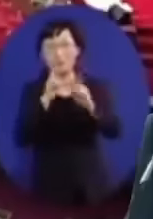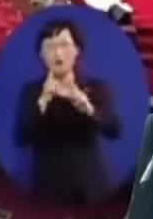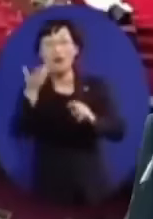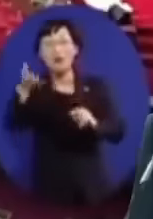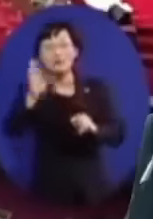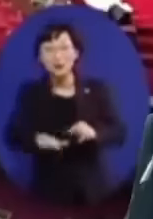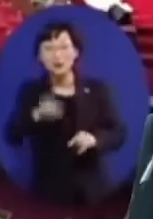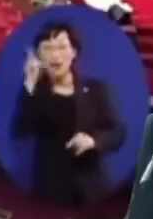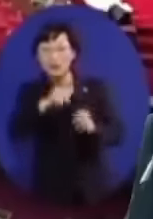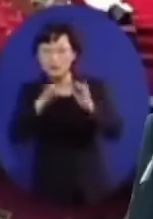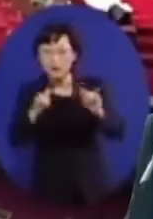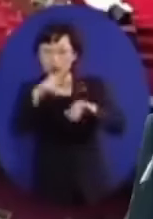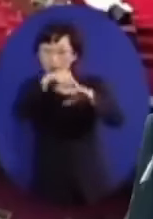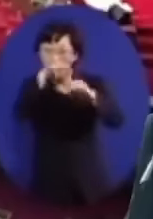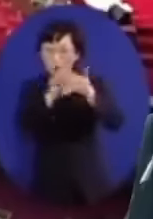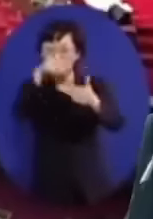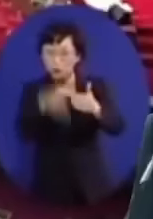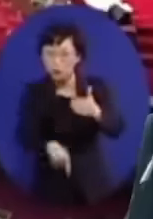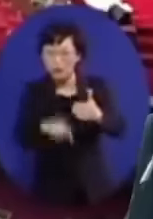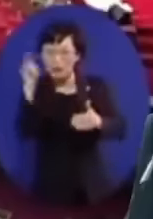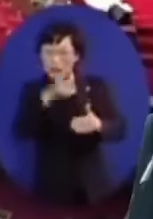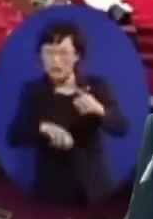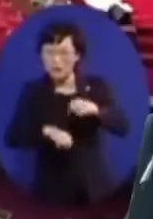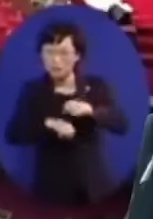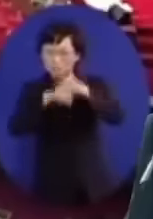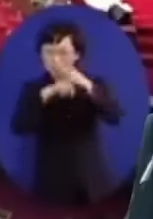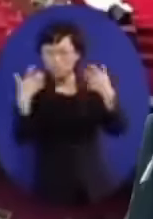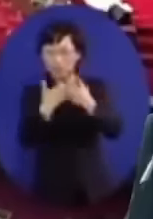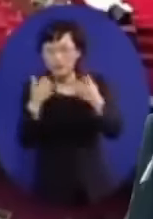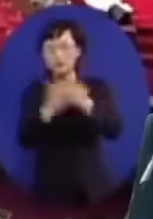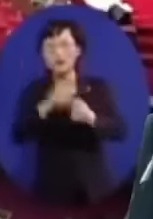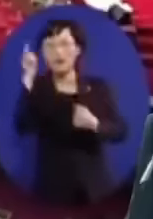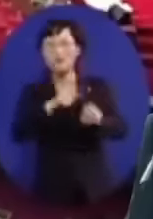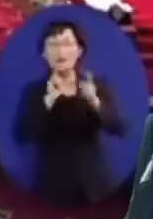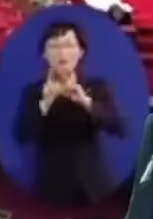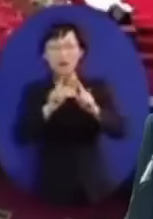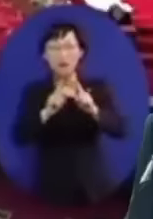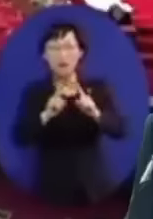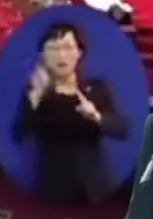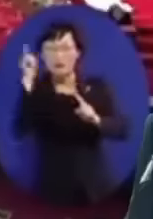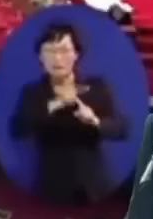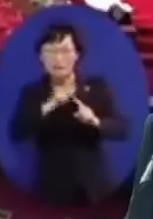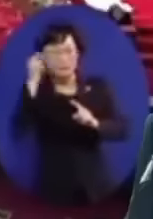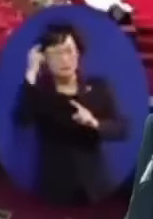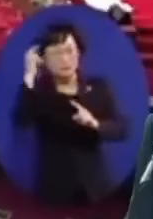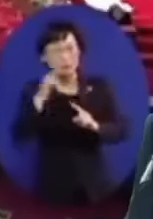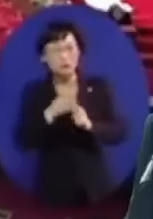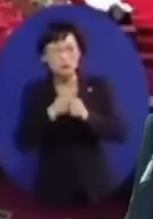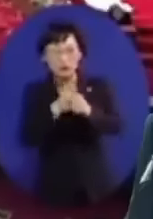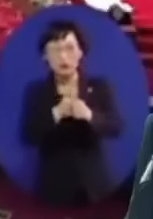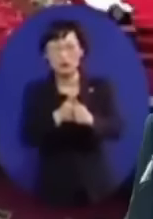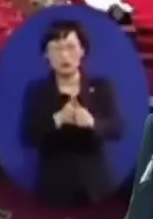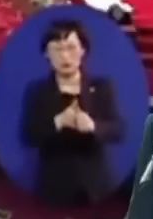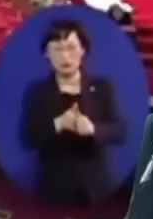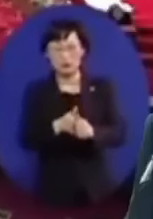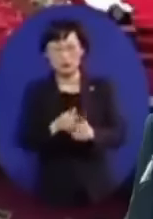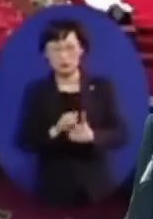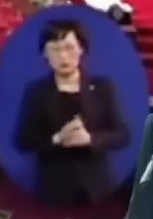마음이 악한 생각들로 가득하여서 악한 말과 악한 행위가 따르게 되는 것입니다.